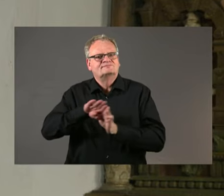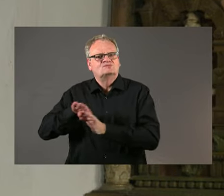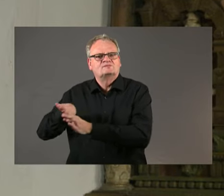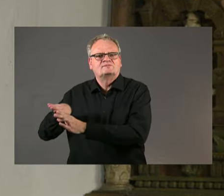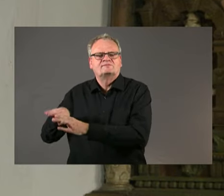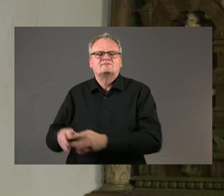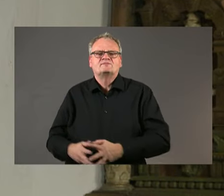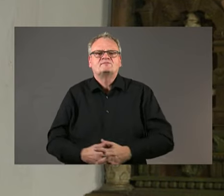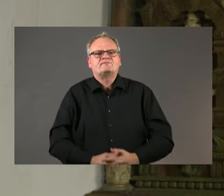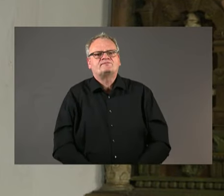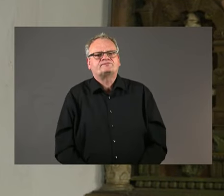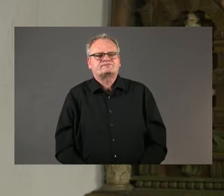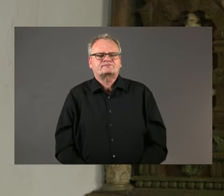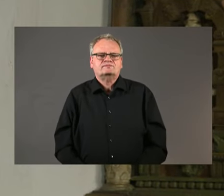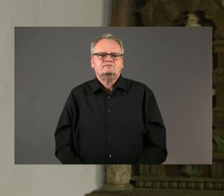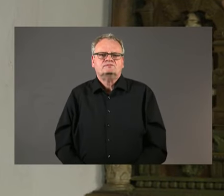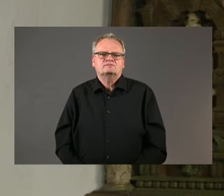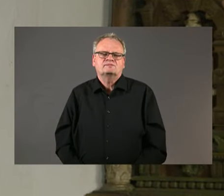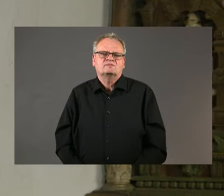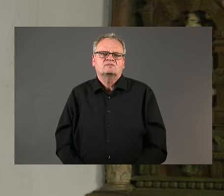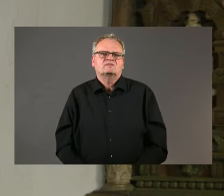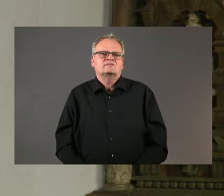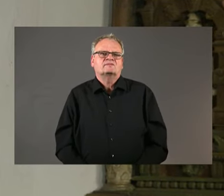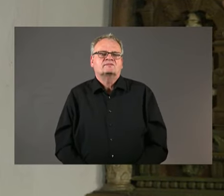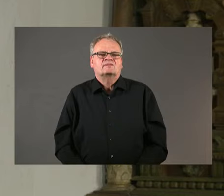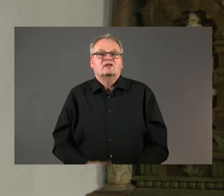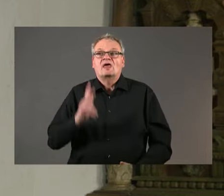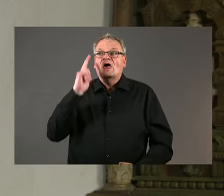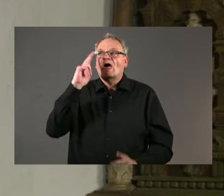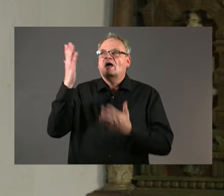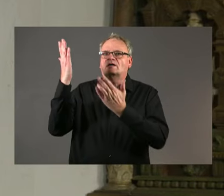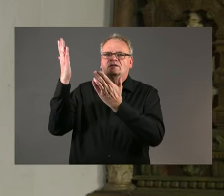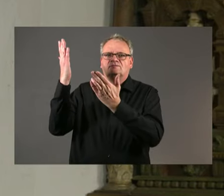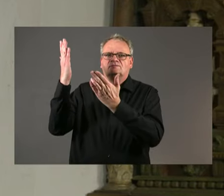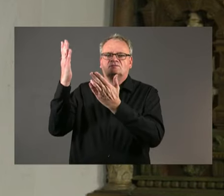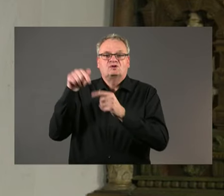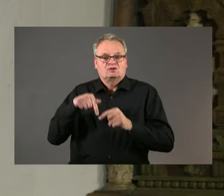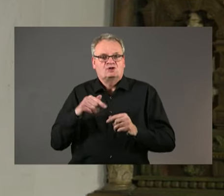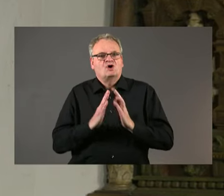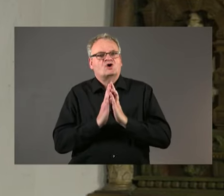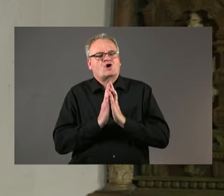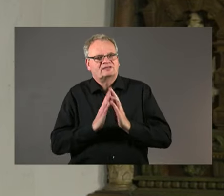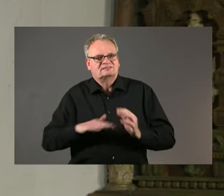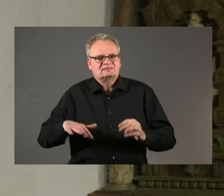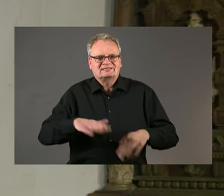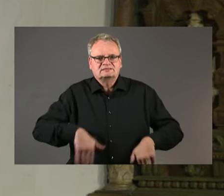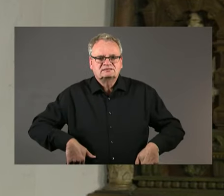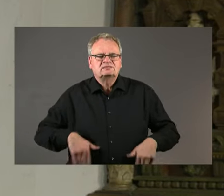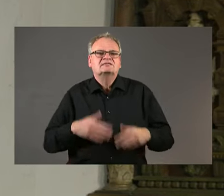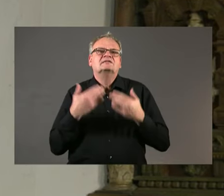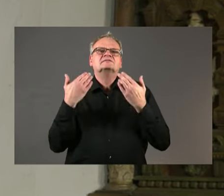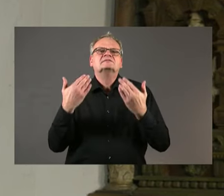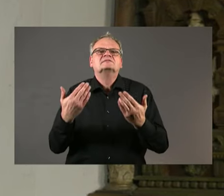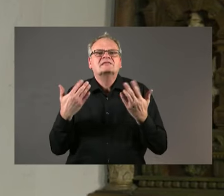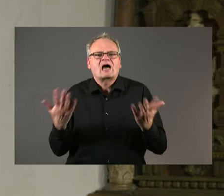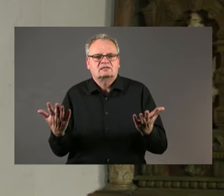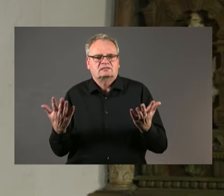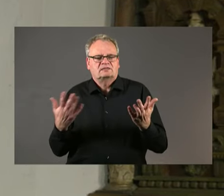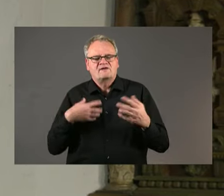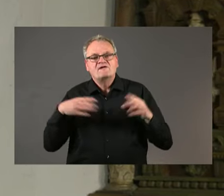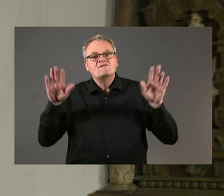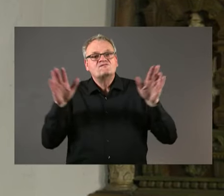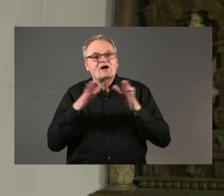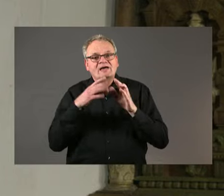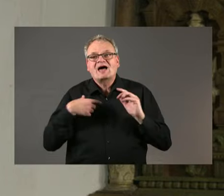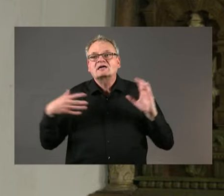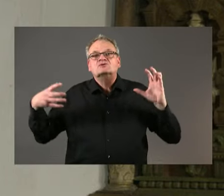Wir beten mit Katrin und André. Herr, wir möchten dir in diesem Gottesdienst von ganzem Herzen danken, dass wir Weihnachten gemeinsam